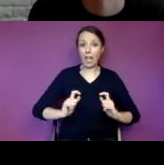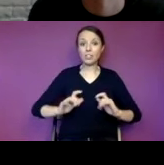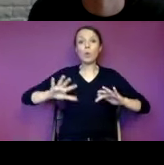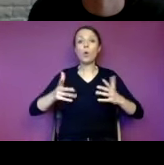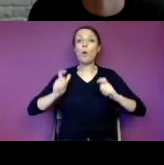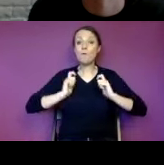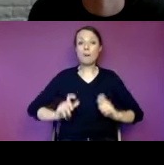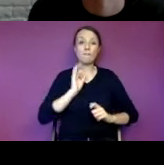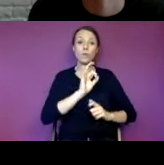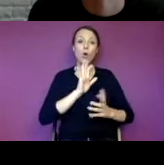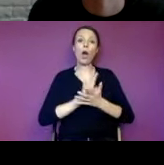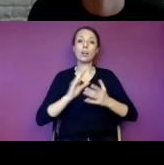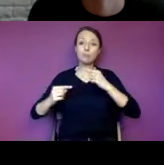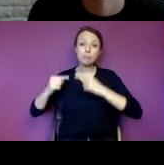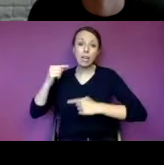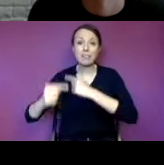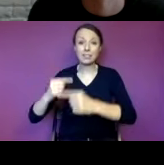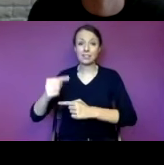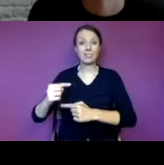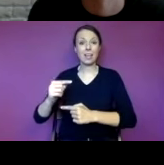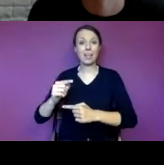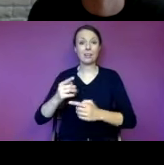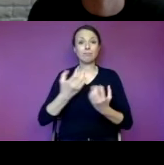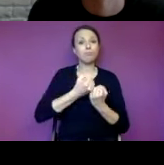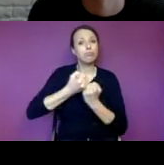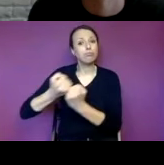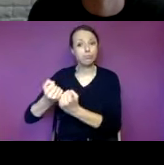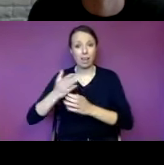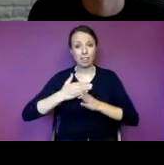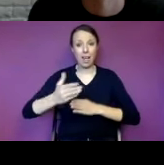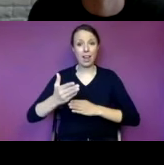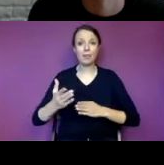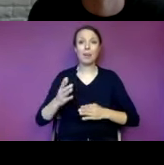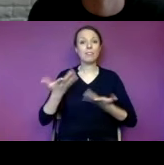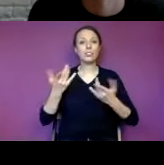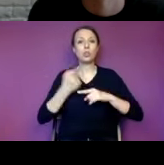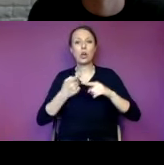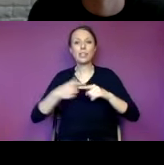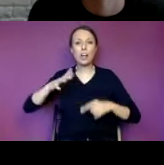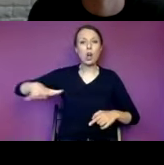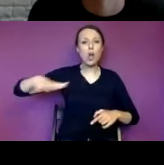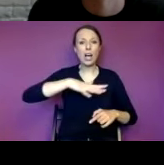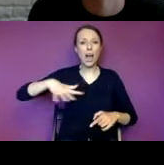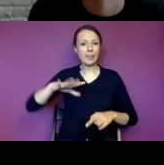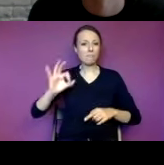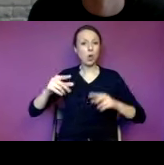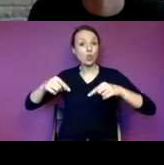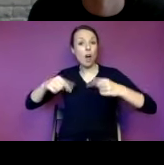tradycyjną formę zachowała. To też jest konflikt lokalny. Chciałam tylko powiedzieć o tym, że jakby te konflikty dotyczące